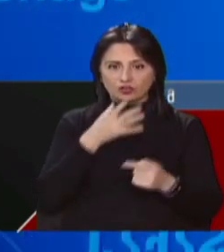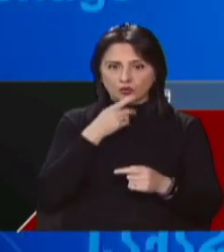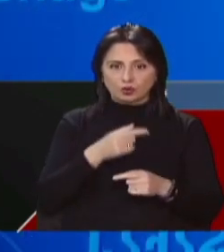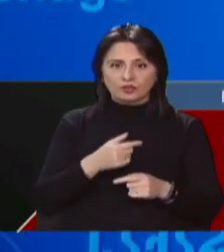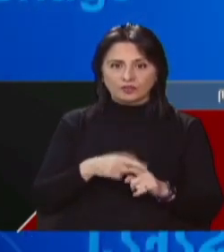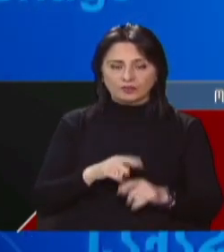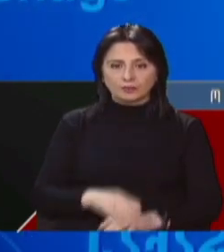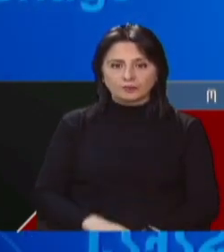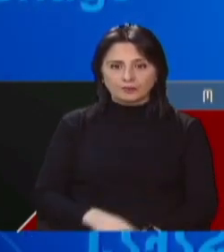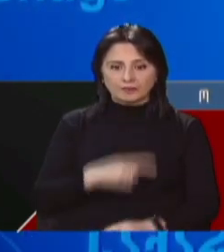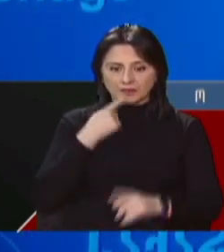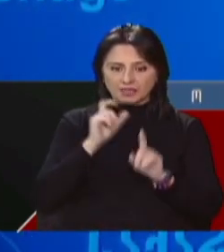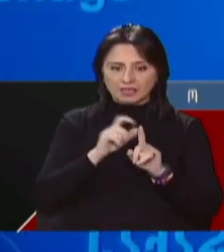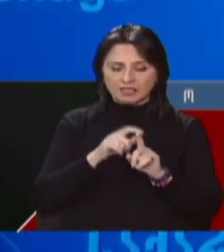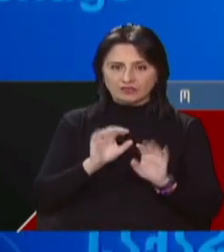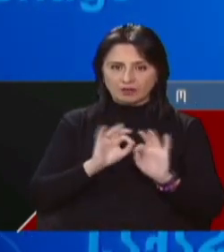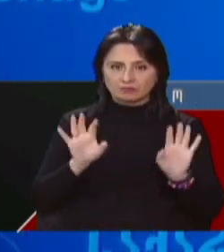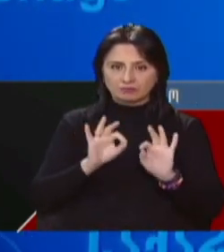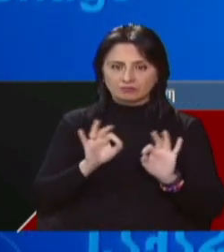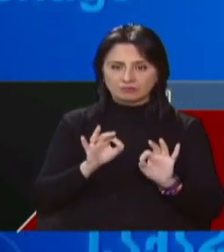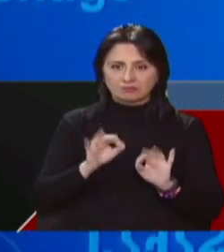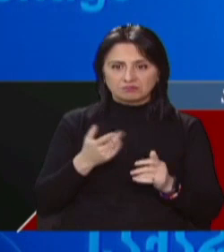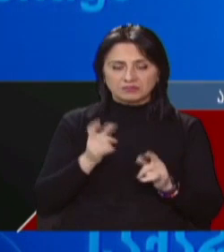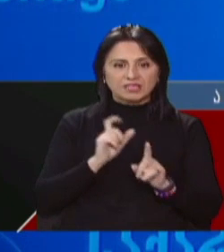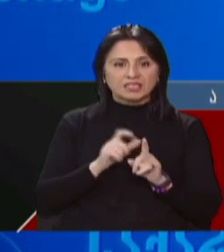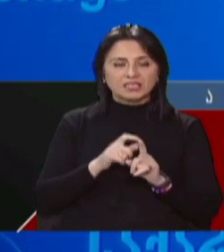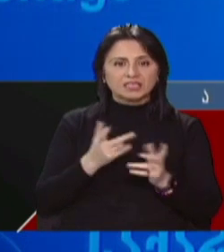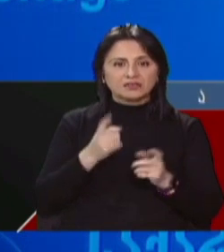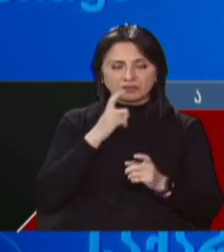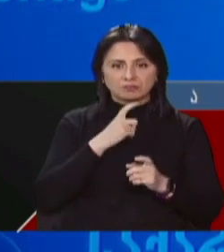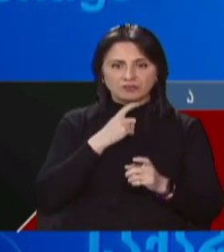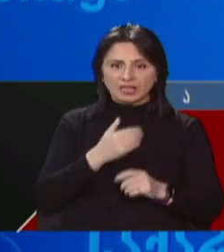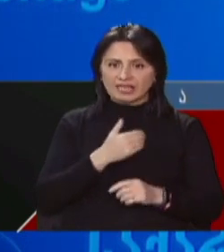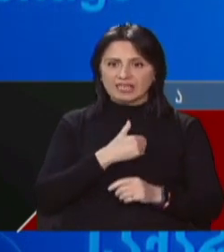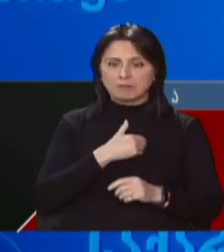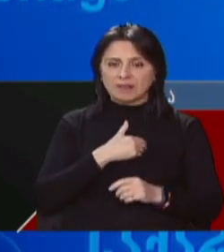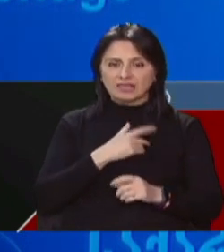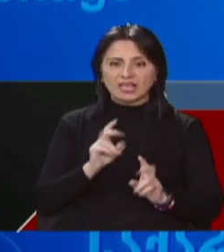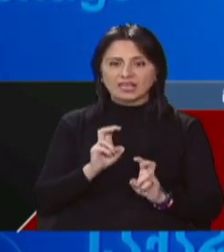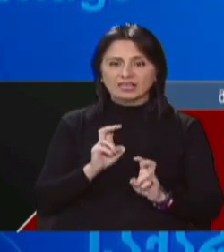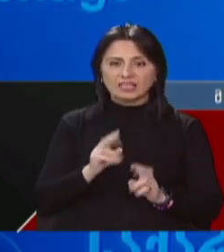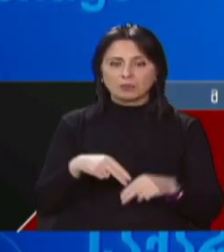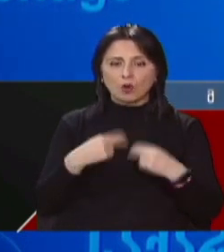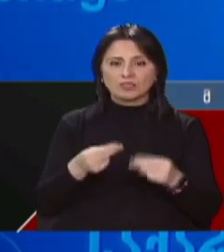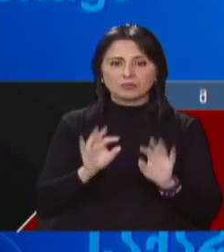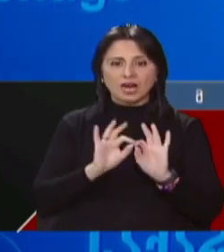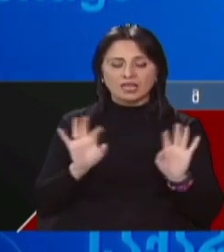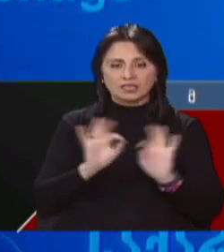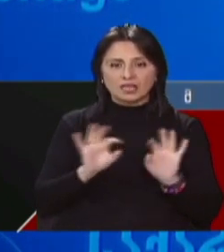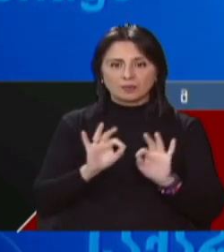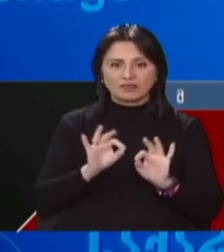მომენტში ხატოვანი გამონათქვამები გონია უფრო და ესე ვთქვათ იმედიანი იმედის მომცავი